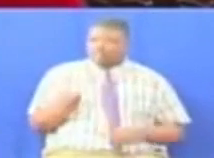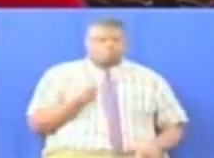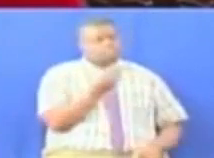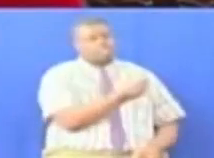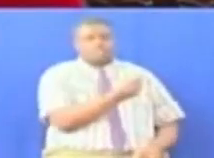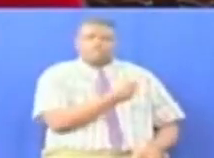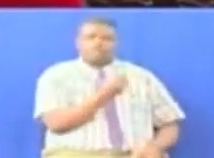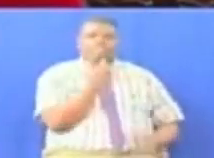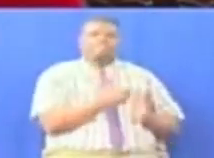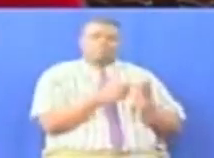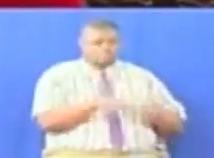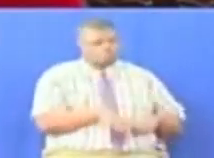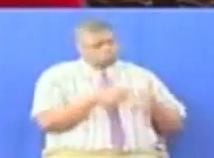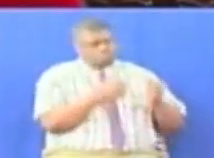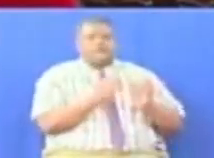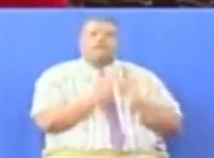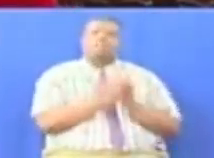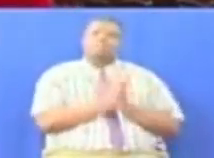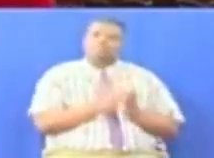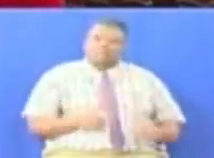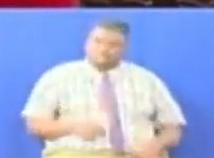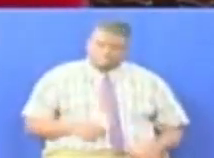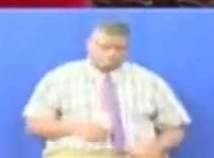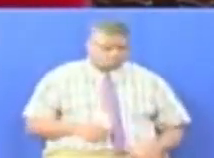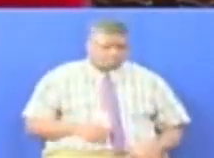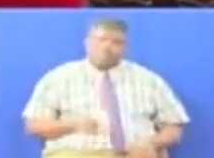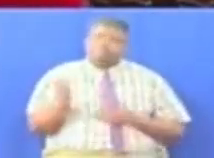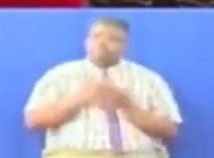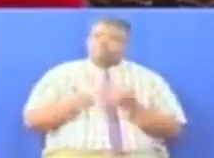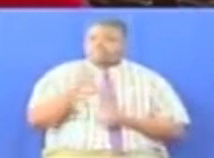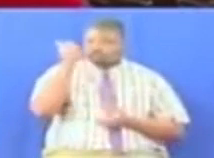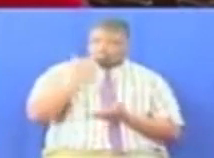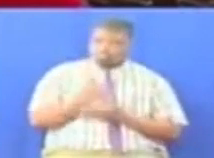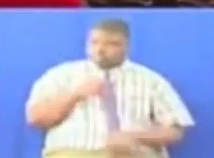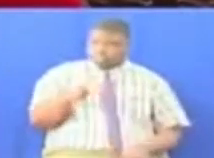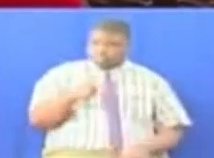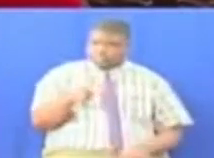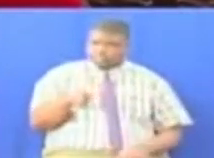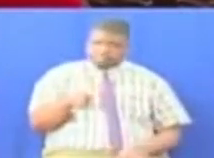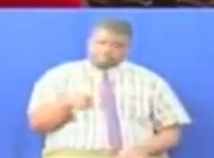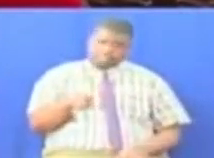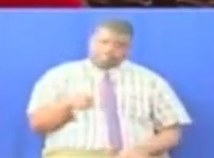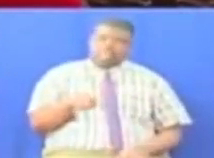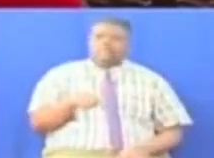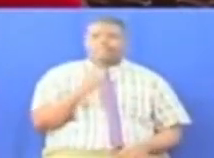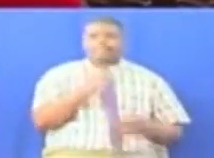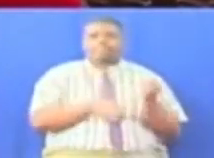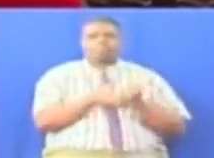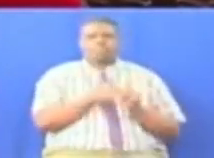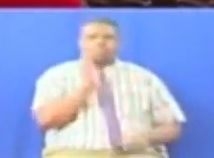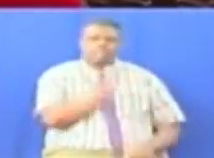ikiwa watavunja katiba. Mheshimiwa Naibu Spika, baadhi ya maamuzi hayo ni Ado Shaibu dhidi ya Joseph Pombe Magufuli na